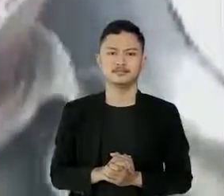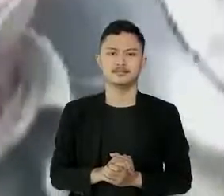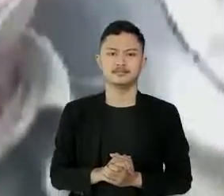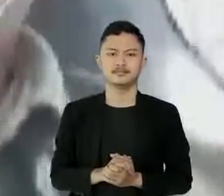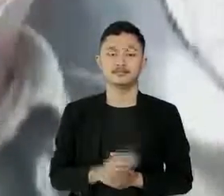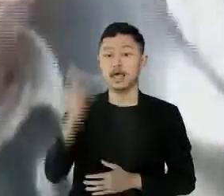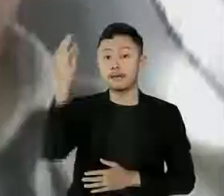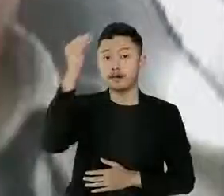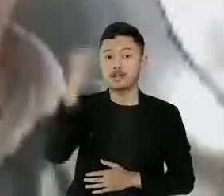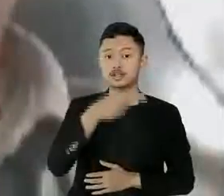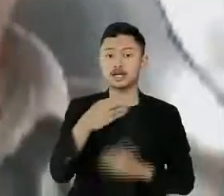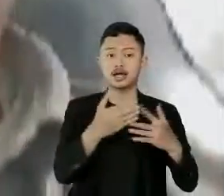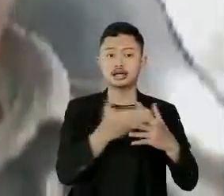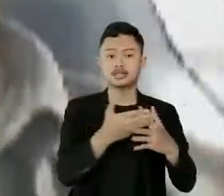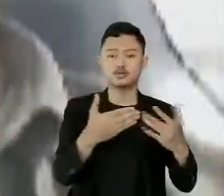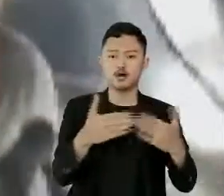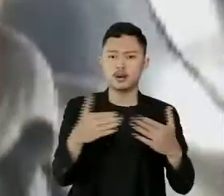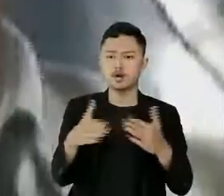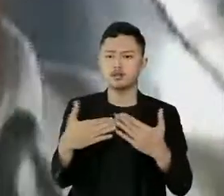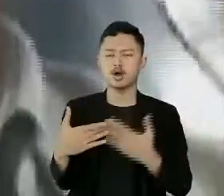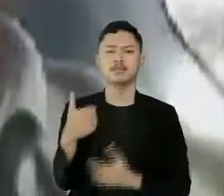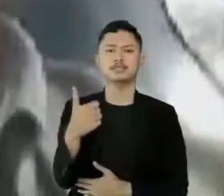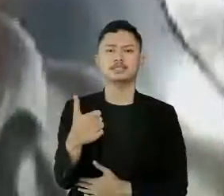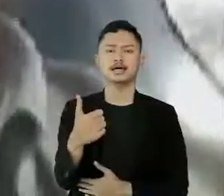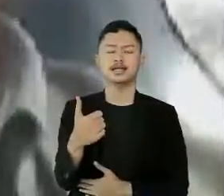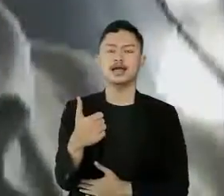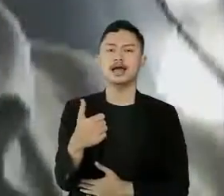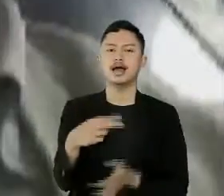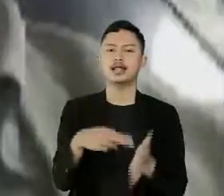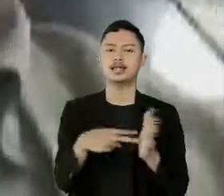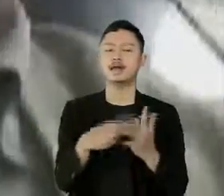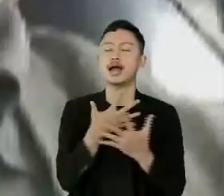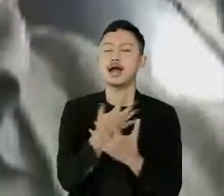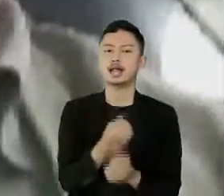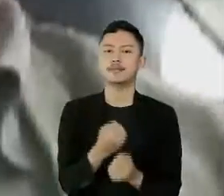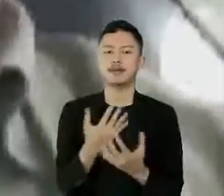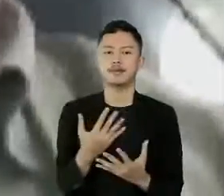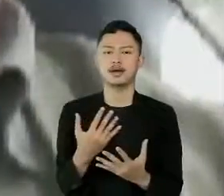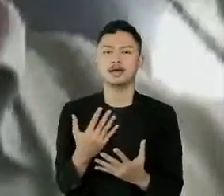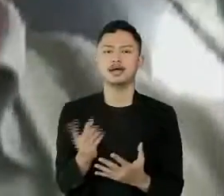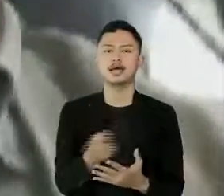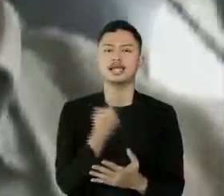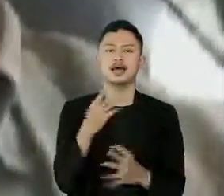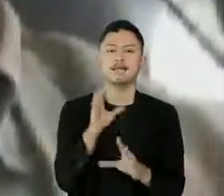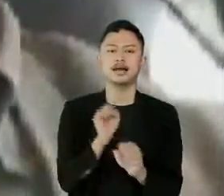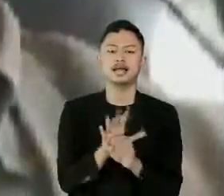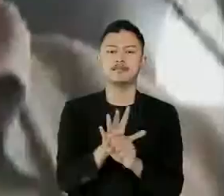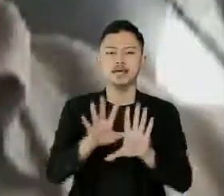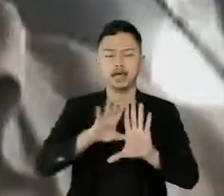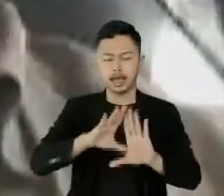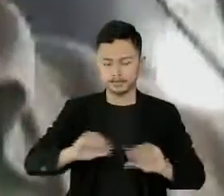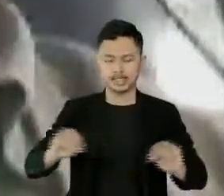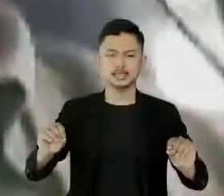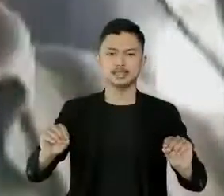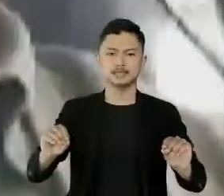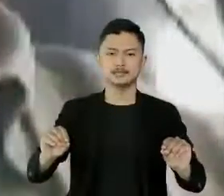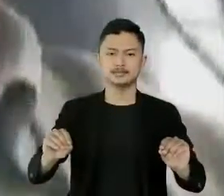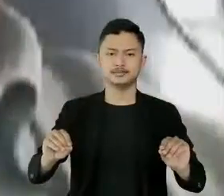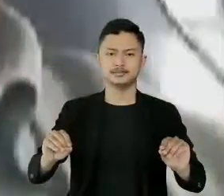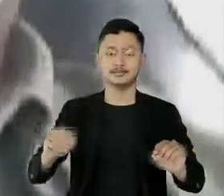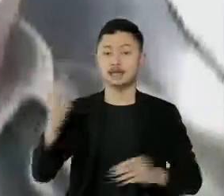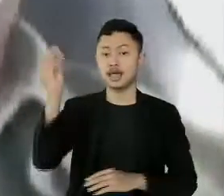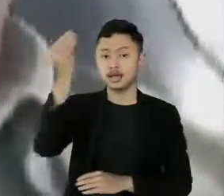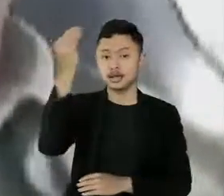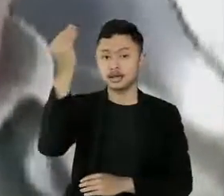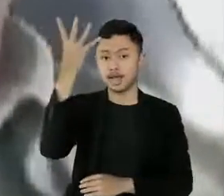kembali pariwisata di Indonesia. Jadi harapan kita yaitu tadi, kita pengen pandemi ini segera berlalu,